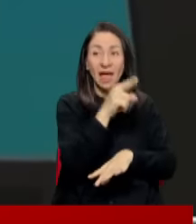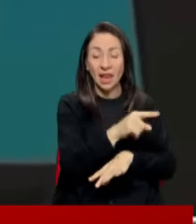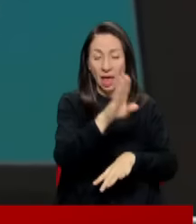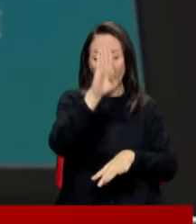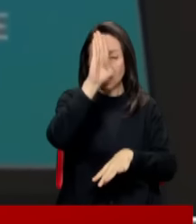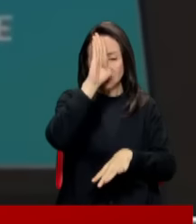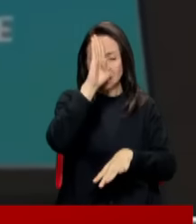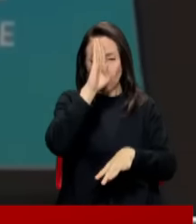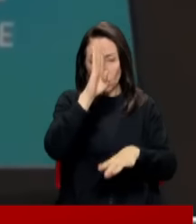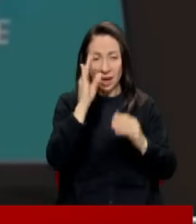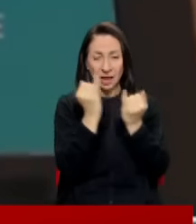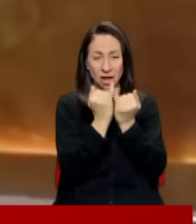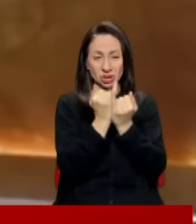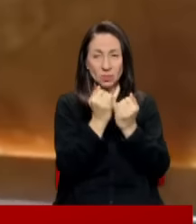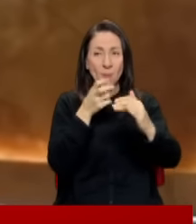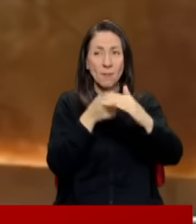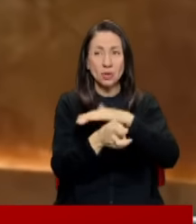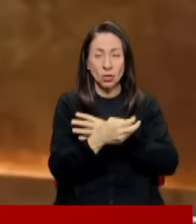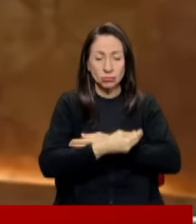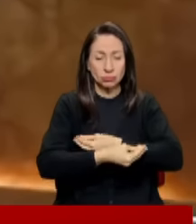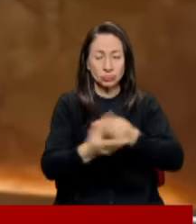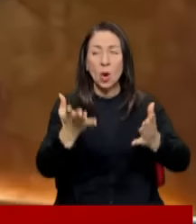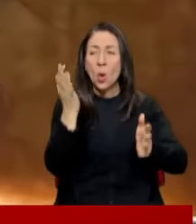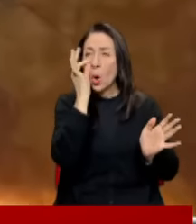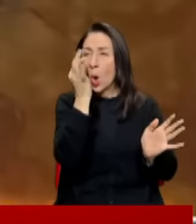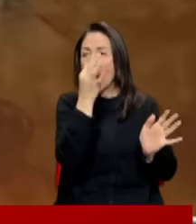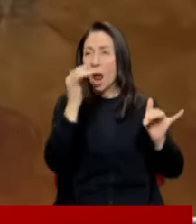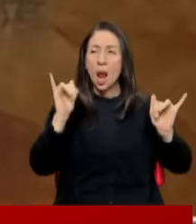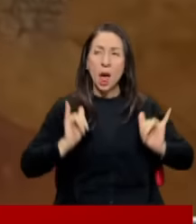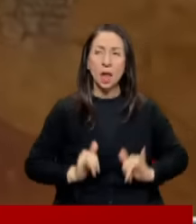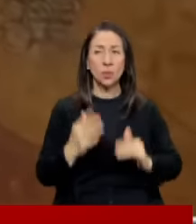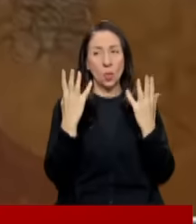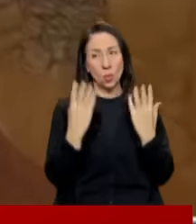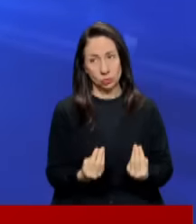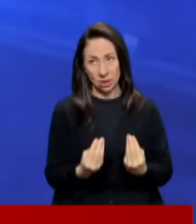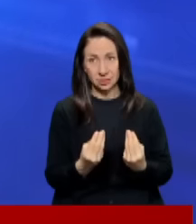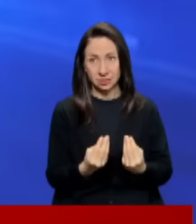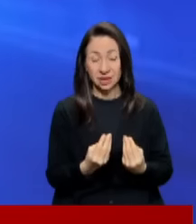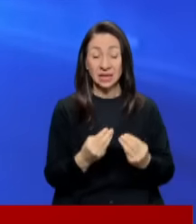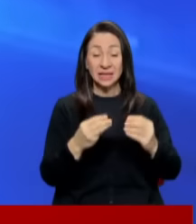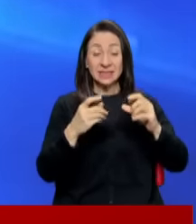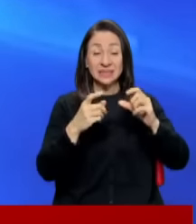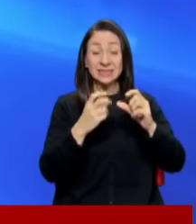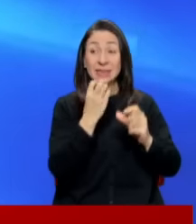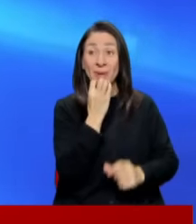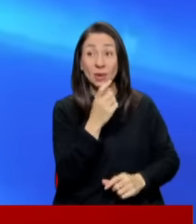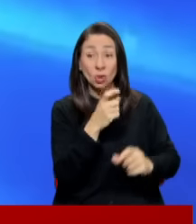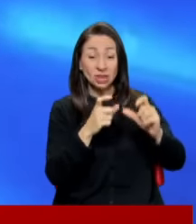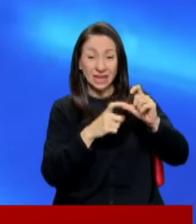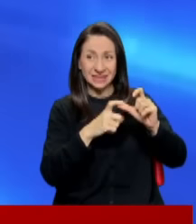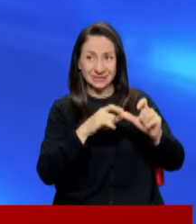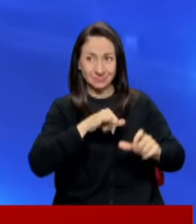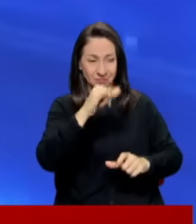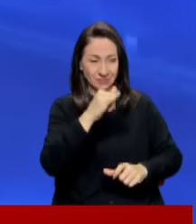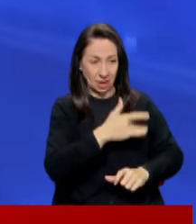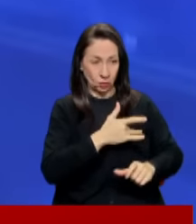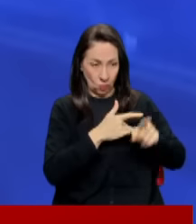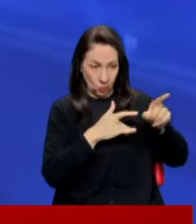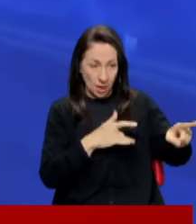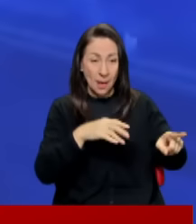İstanbullu kardeşlerimizin hayatını fevkalade kolaylaştıracaktır. Sabiha Gökçen Havalimanı,